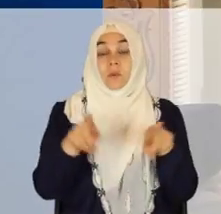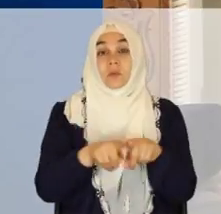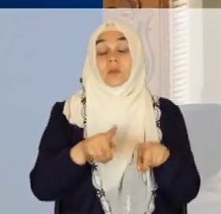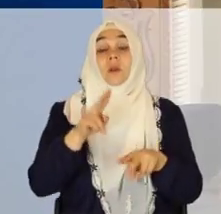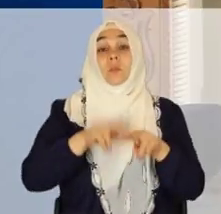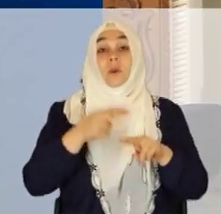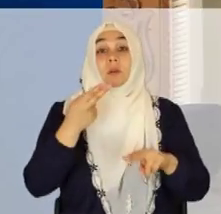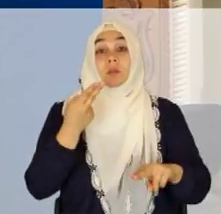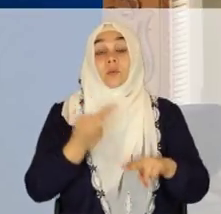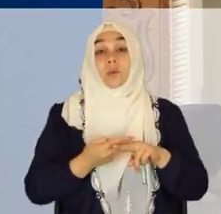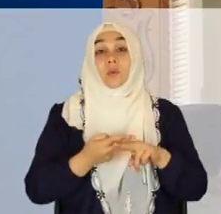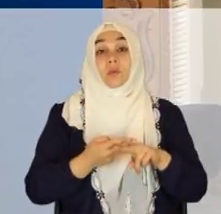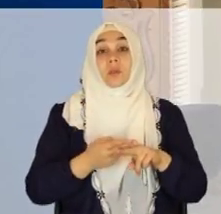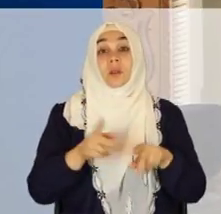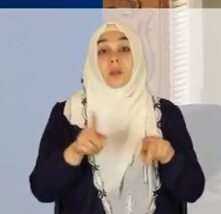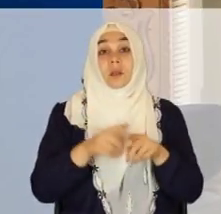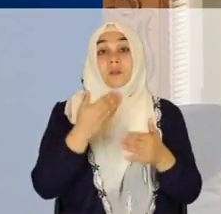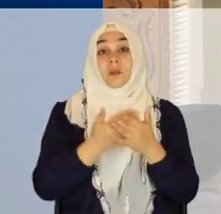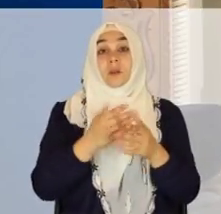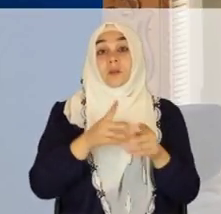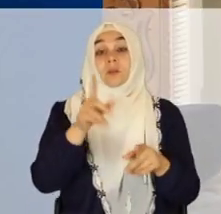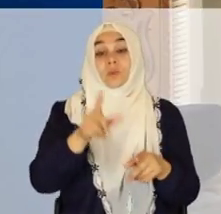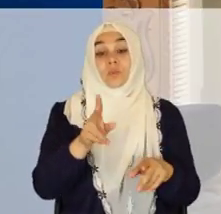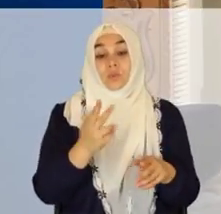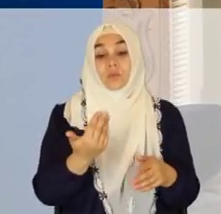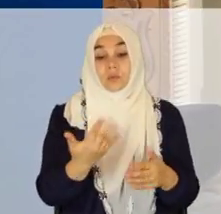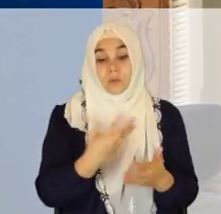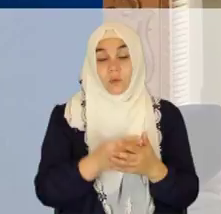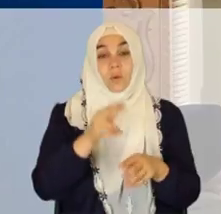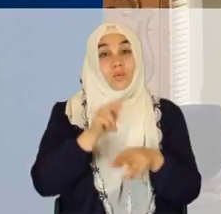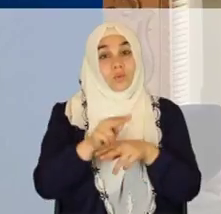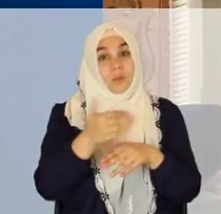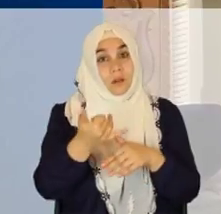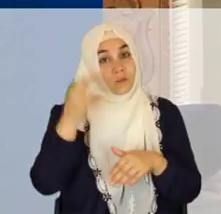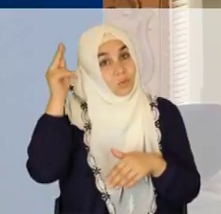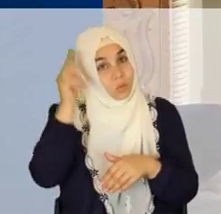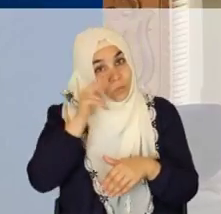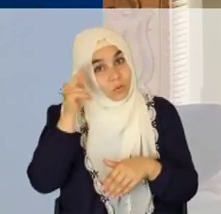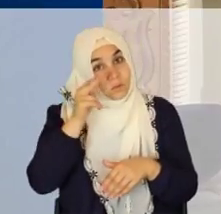Shuning uchun taklif shuki, talaba yaxshi o'qisin.